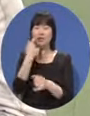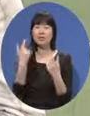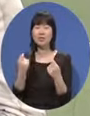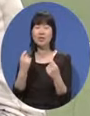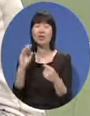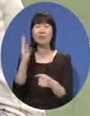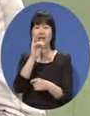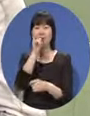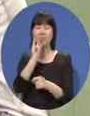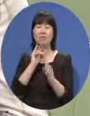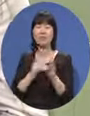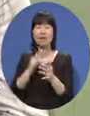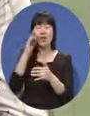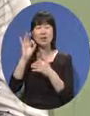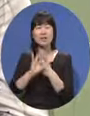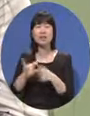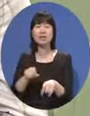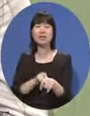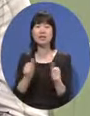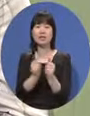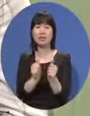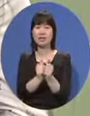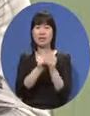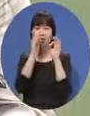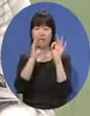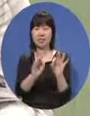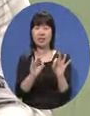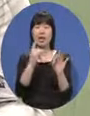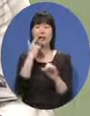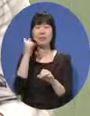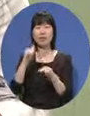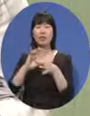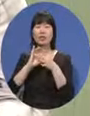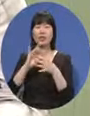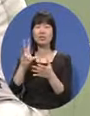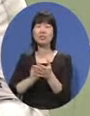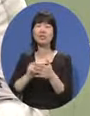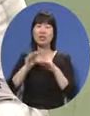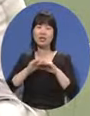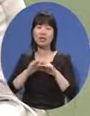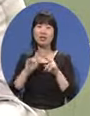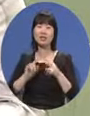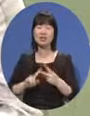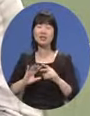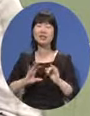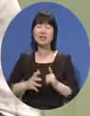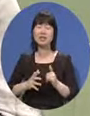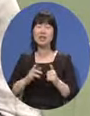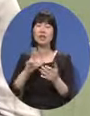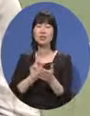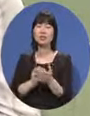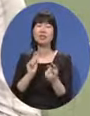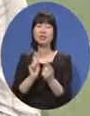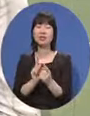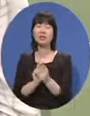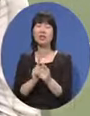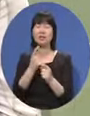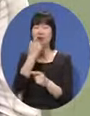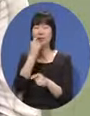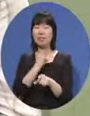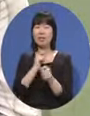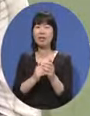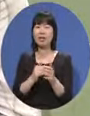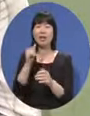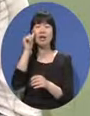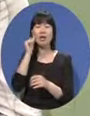되어 있어요 그냥 특히 남자애들 같은 경우에는요 아빠 를 통해서 문제해결이 라든가 세상 돌아가는 걸 배우 거든요 왜 그런 사실이 이제